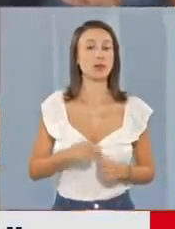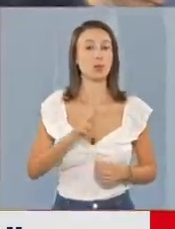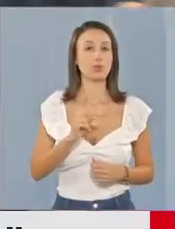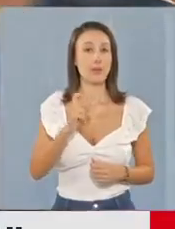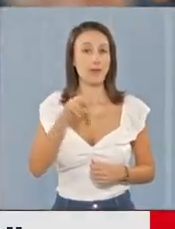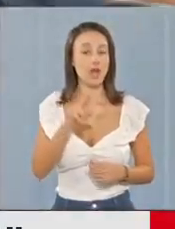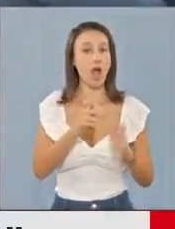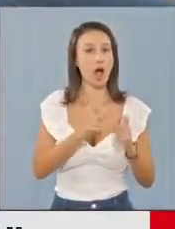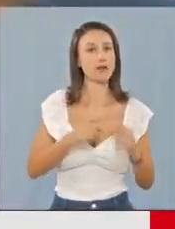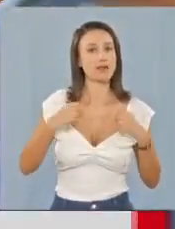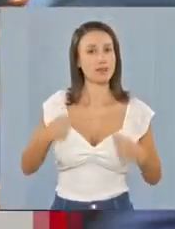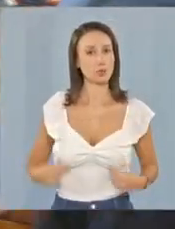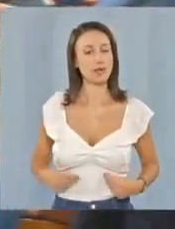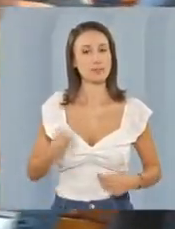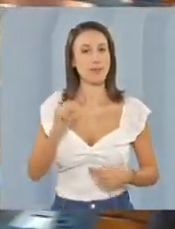de la UDMR și Ioan cupșa de la PNL